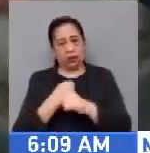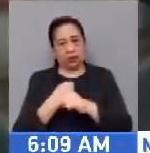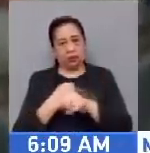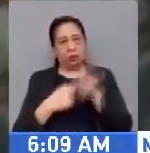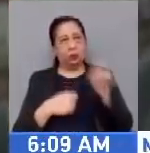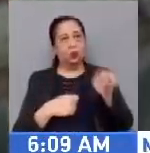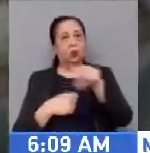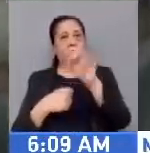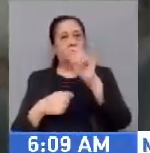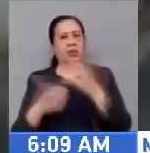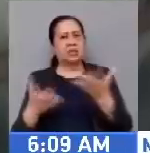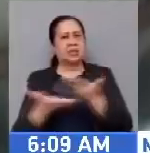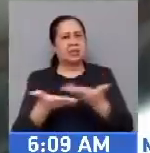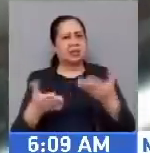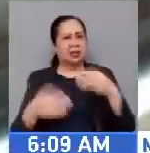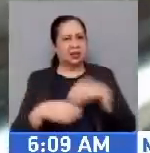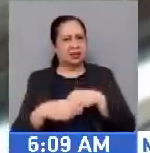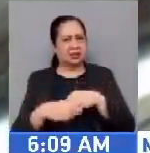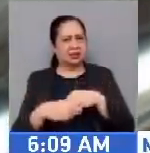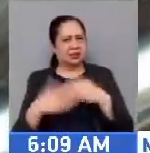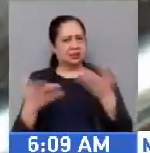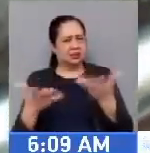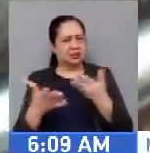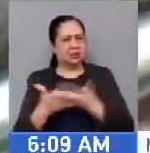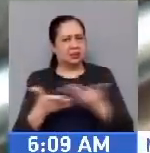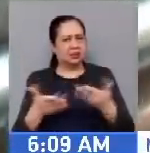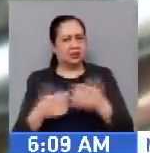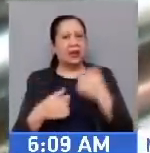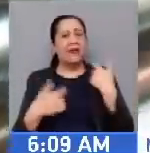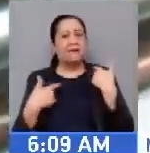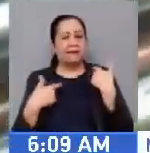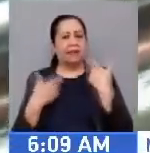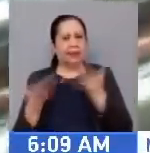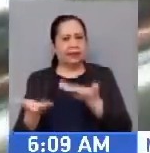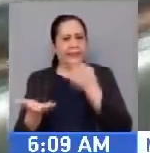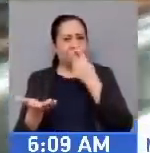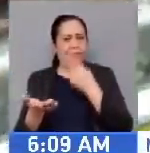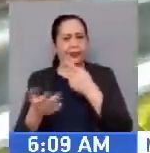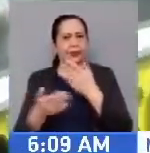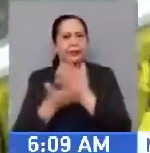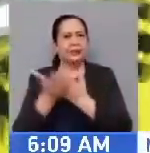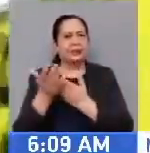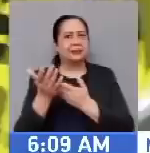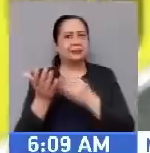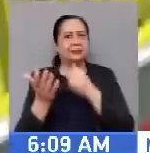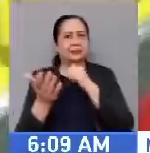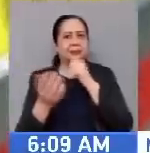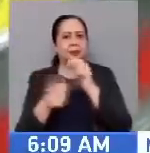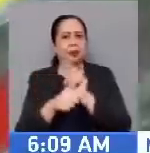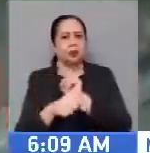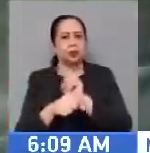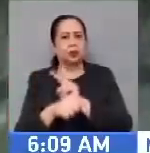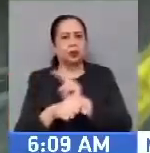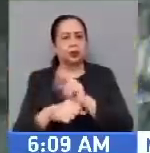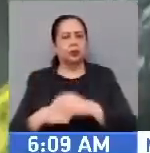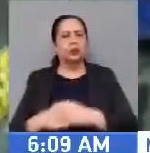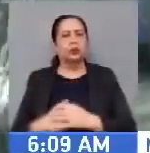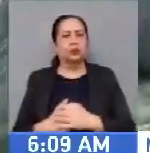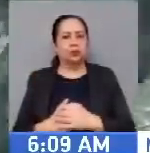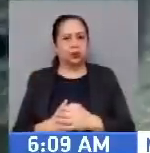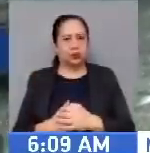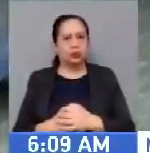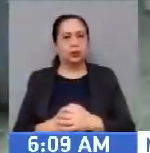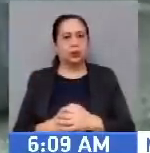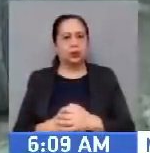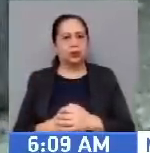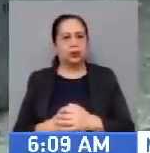nyo, di ba dito kayo dapat nakatira? Opo. Ayun po yung po kasi hindi pa nagagamit. Itong isang to? Opo. Bakante po yan,